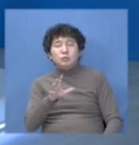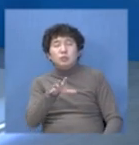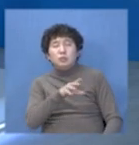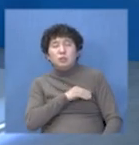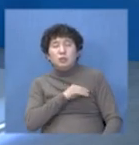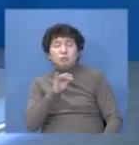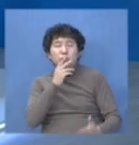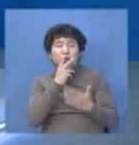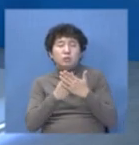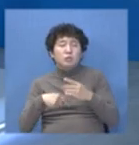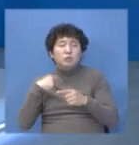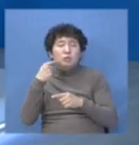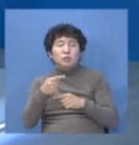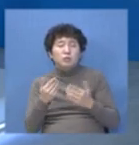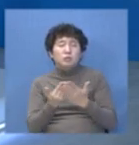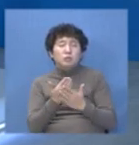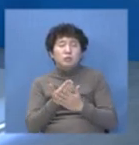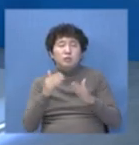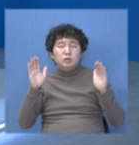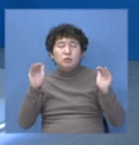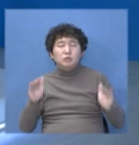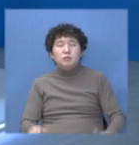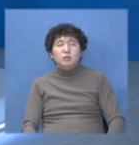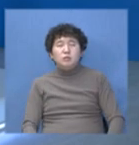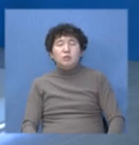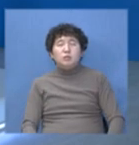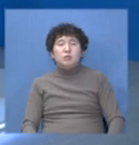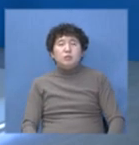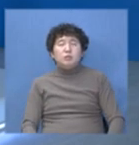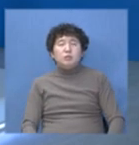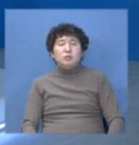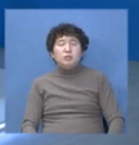қайталап Өскемен ТВ KZ сайтынан көре аласыздар. Арнадан алыстамаңыздар. Аман сау болыңыздар.